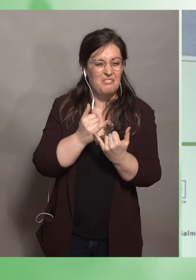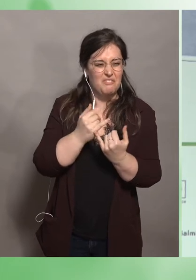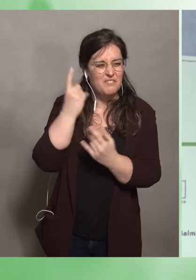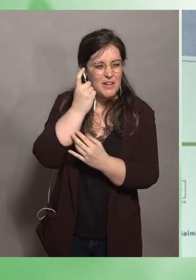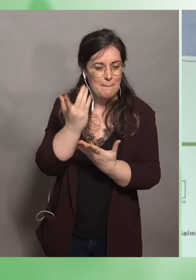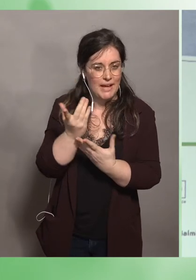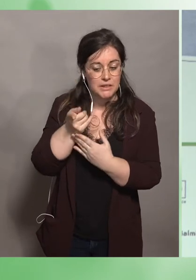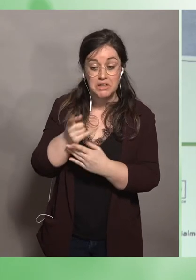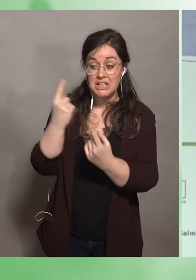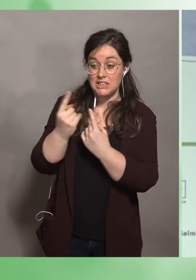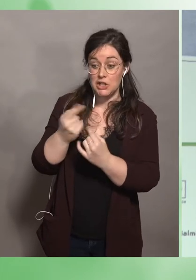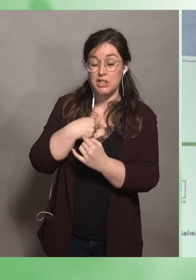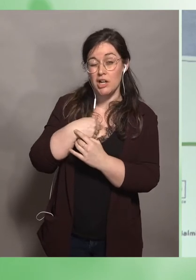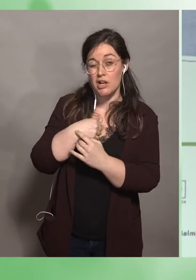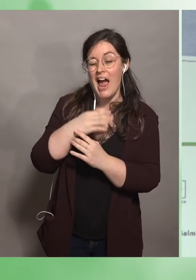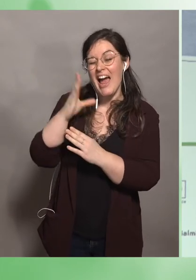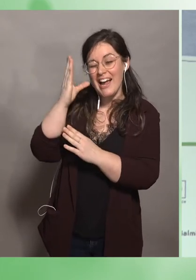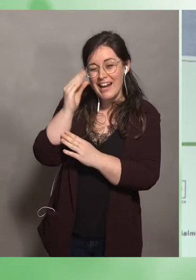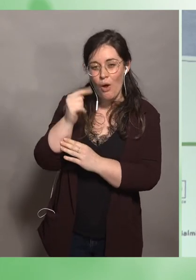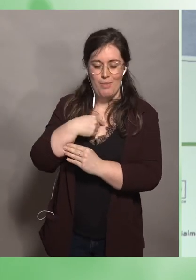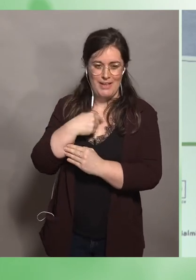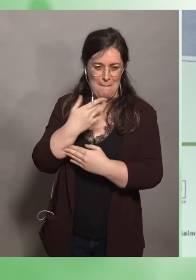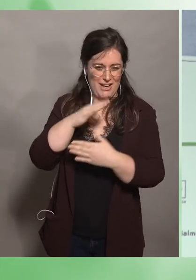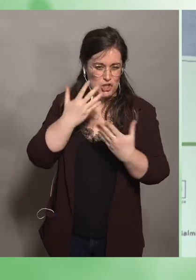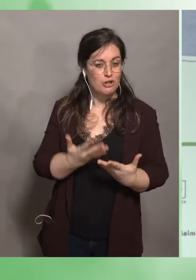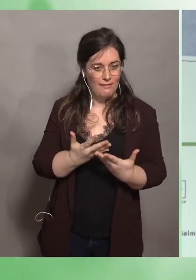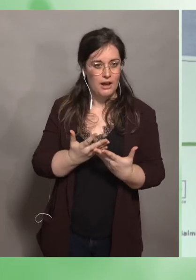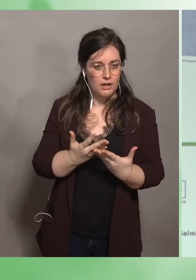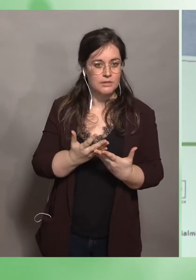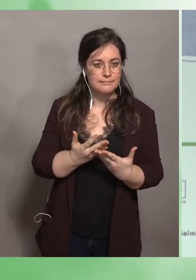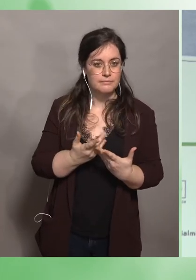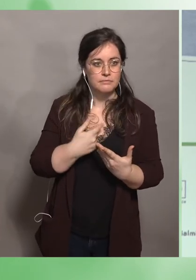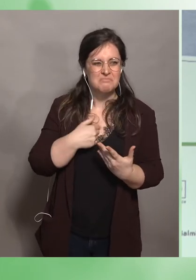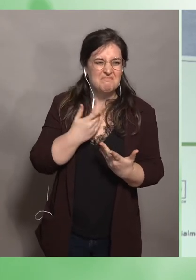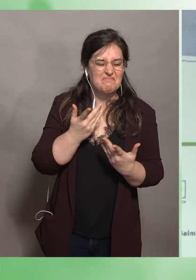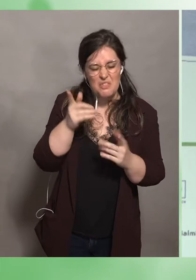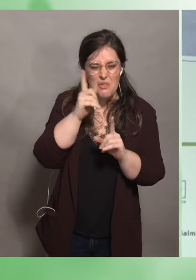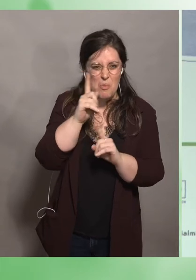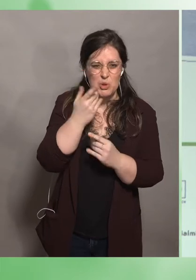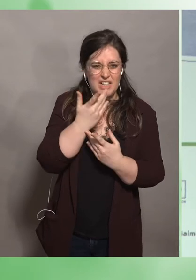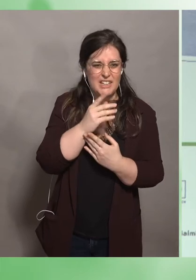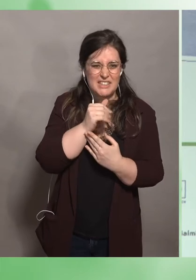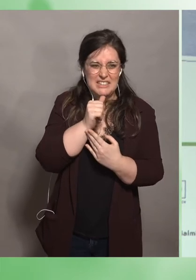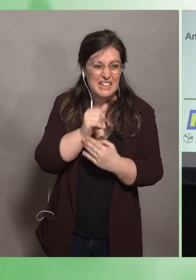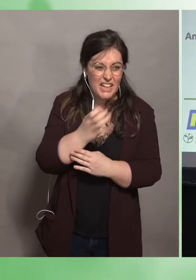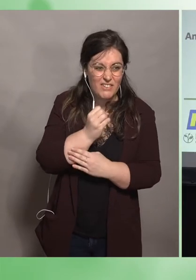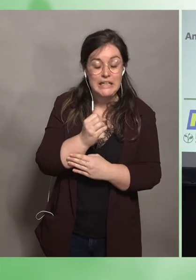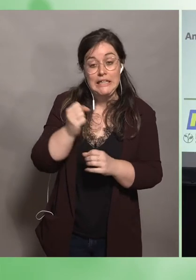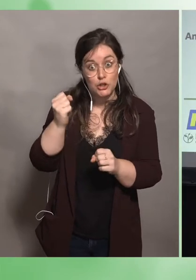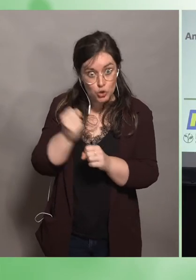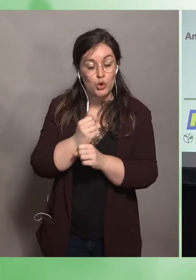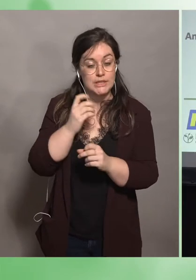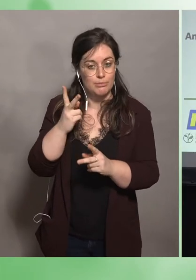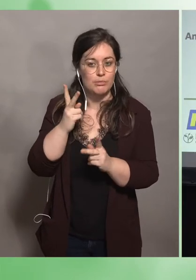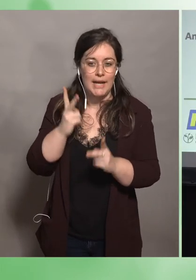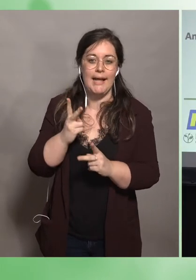einer Situation, wo ich vermeintlich schwächer war, wo ich eigentlich auf dem Weg zur Niederlage war, trotzdem zu gewinnen. Und ich musste verstehen, dass ich